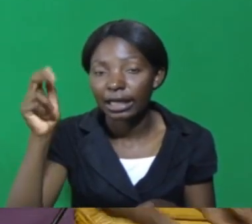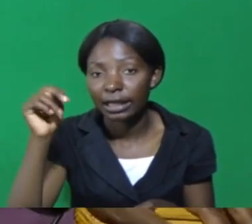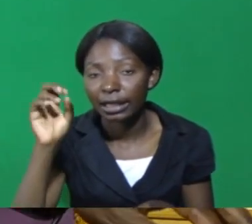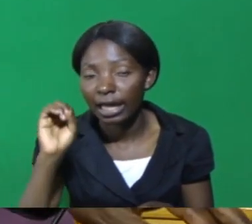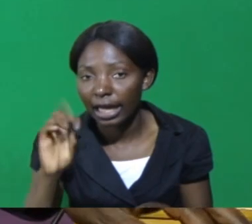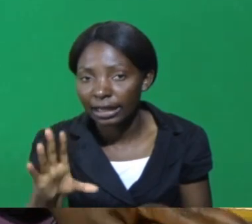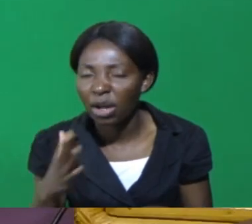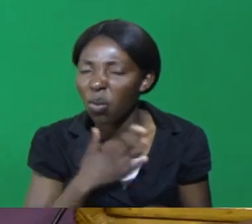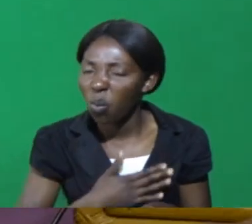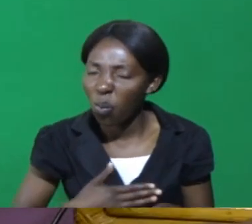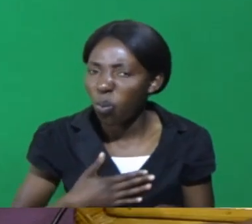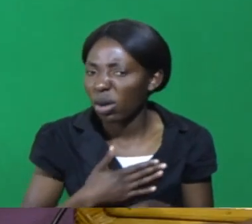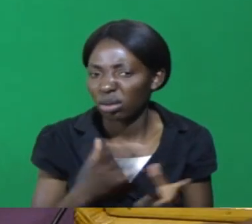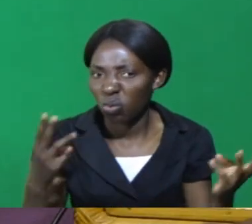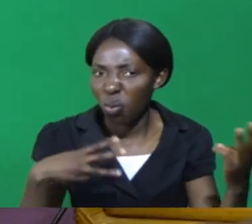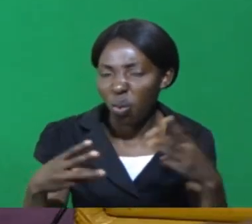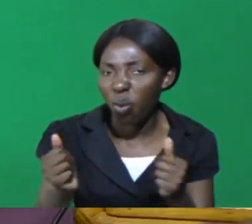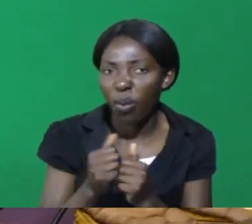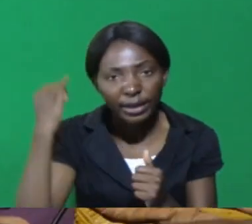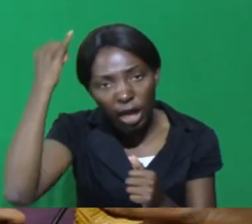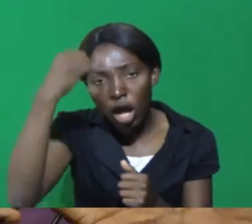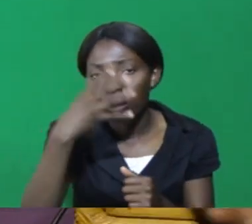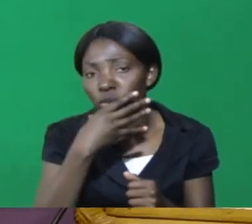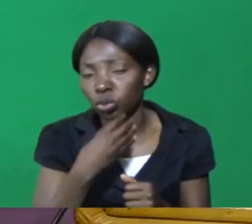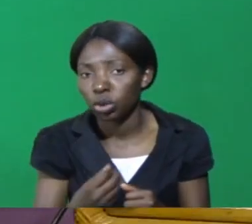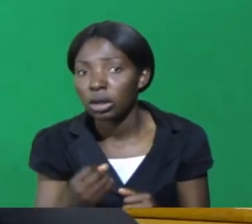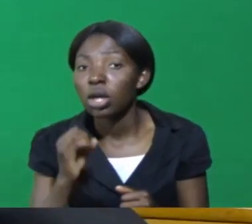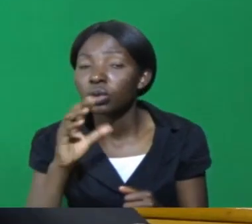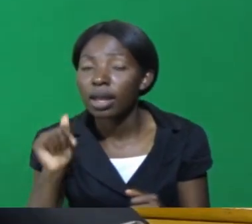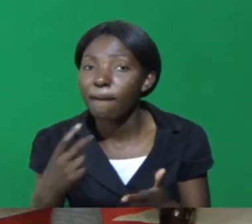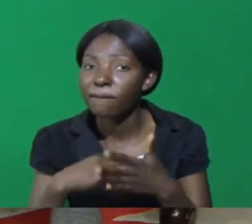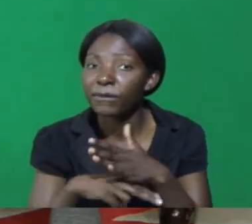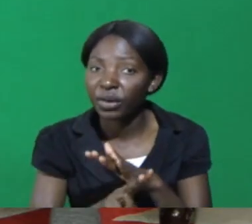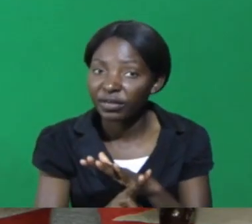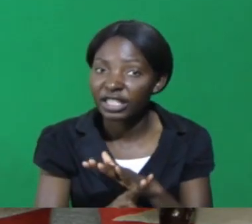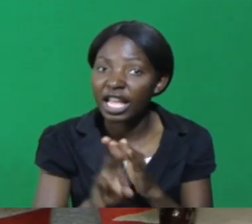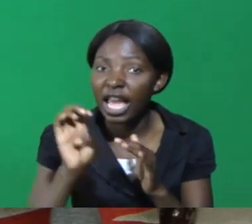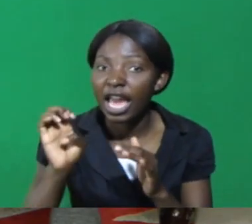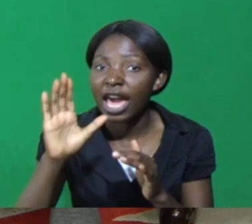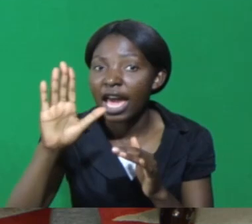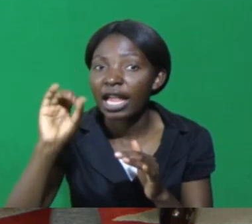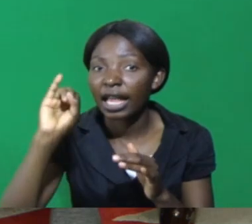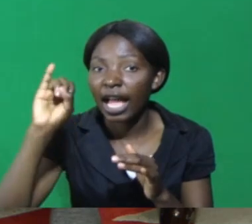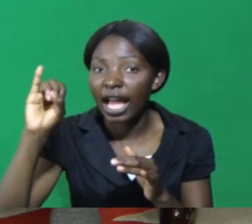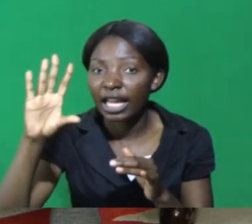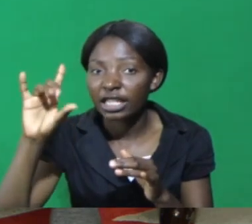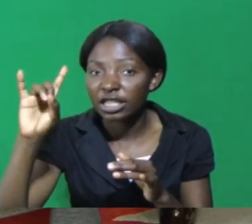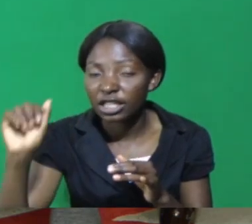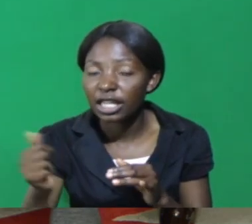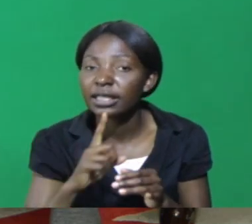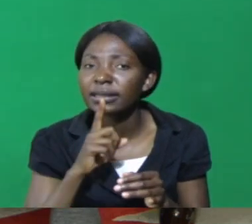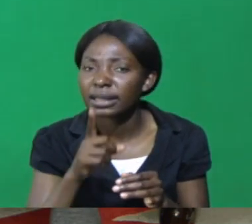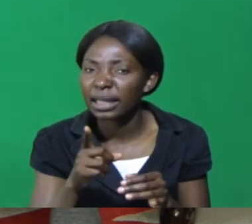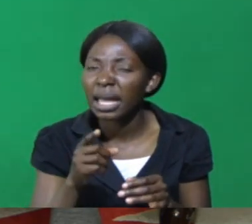waMwari Erisha ndobva anoudza mambo paukamaka. Zvikanzi mambo pane kutewa kwamuroda kuita. Mungwarire